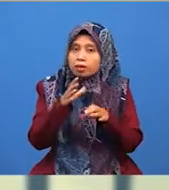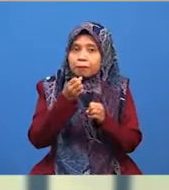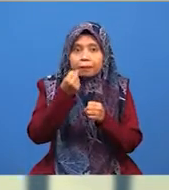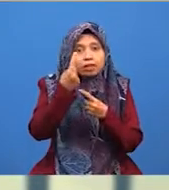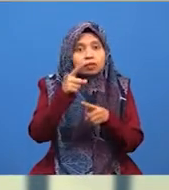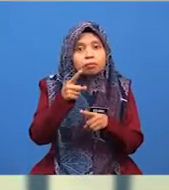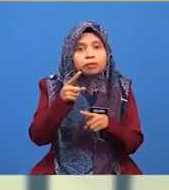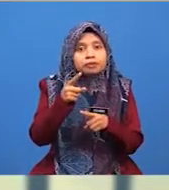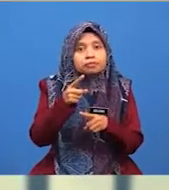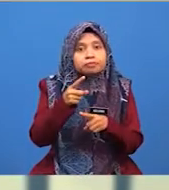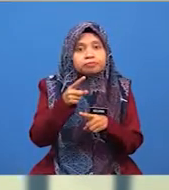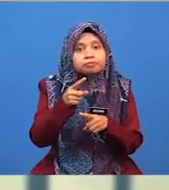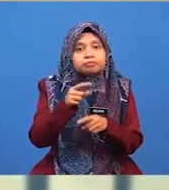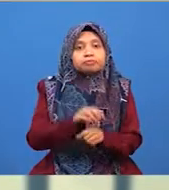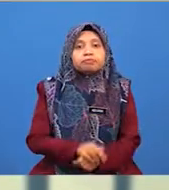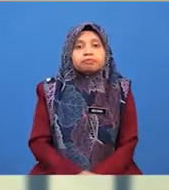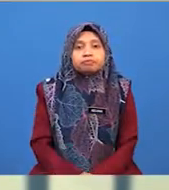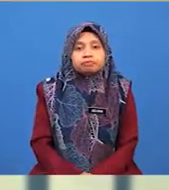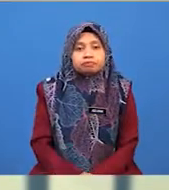Dapat menjawab?